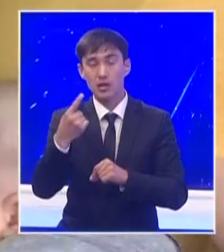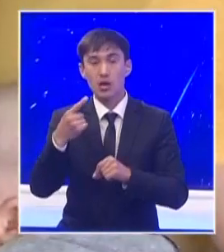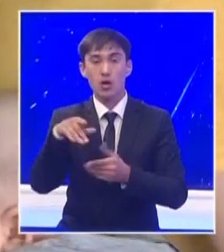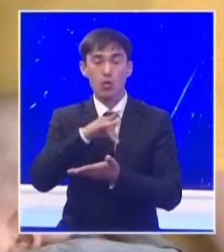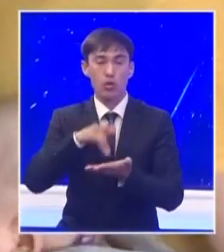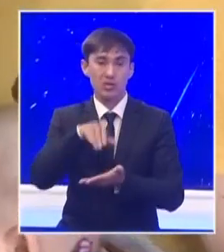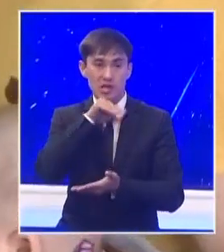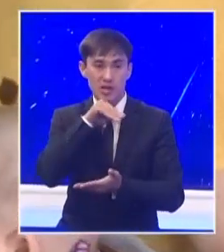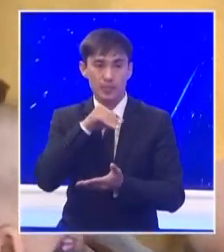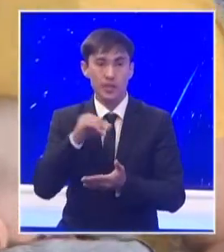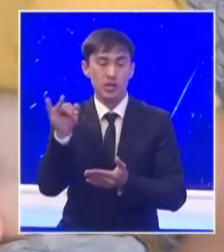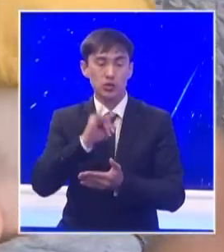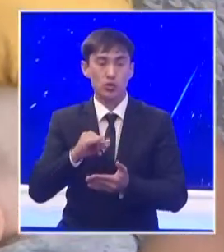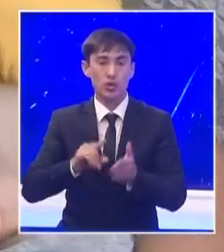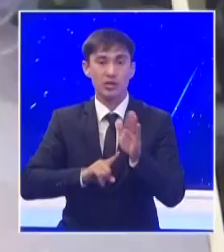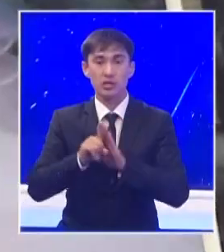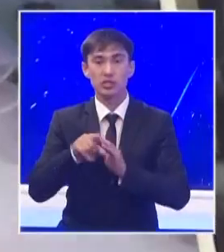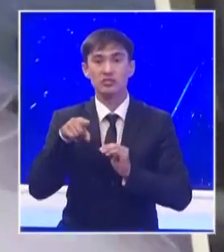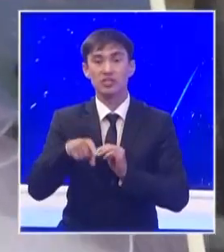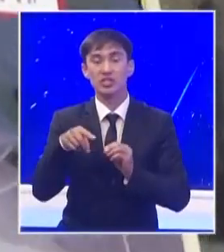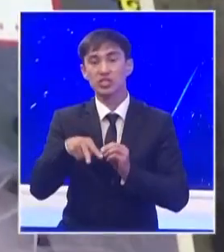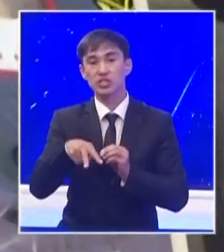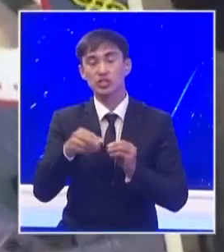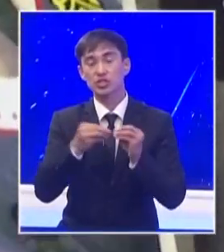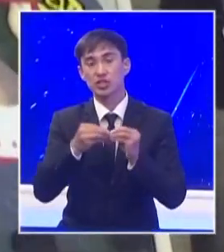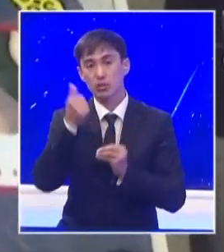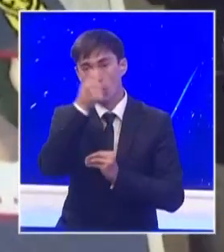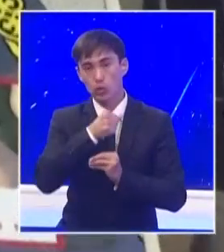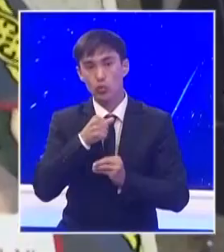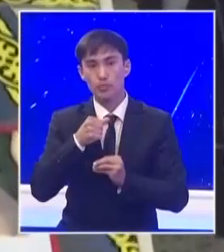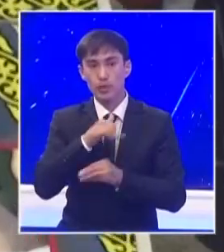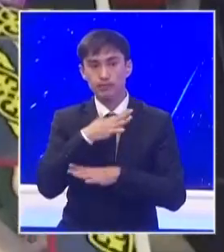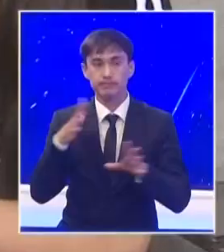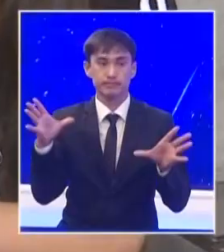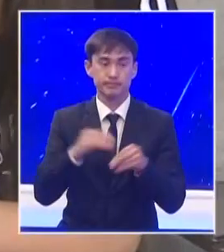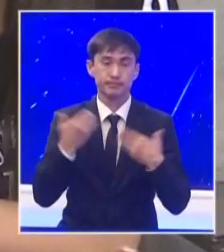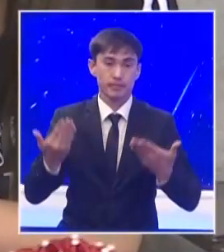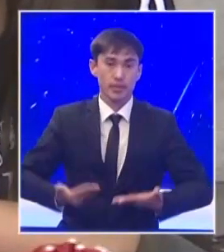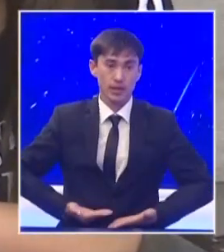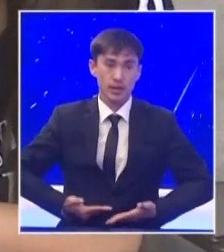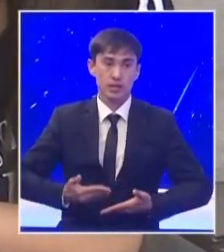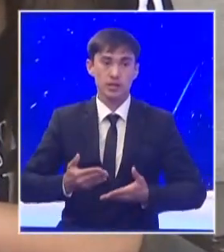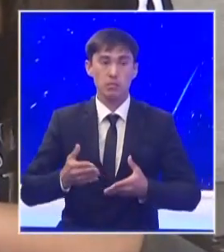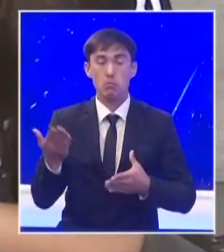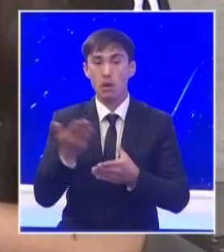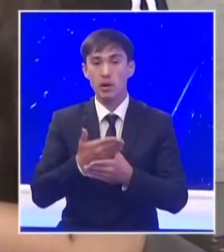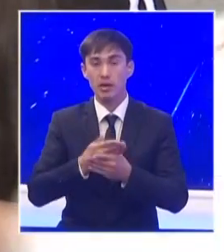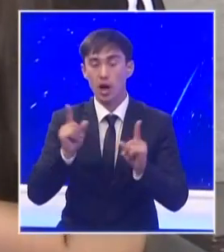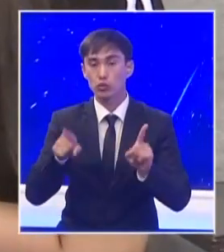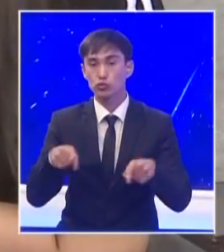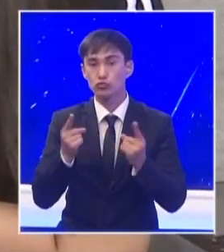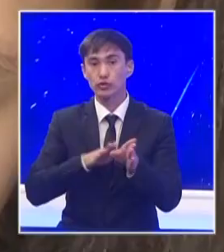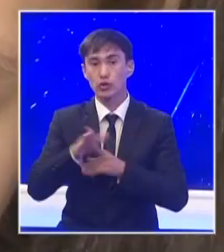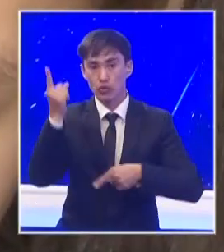рождения семьи началась в 2010 году. Годы совместной жизни не только сплотили чету Мусановых, но и помогли осуществить